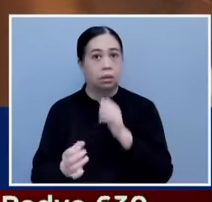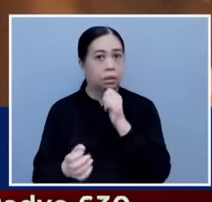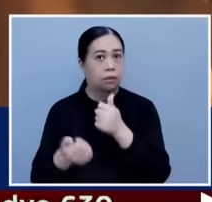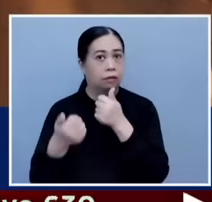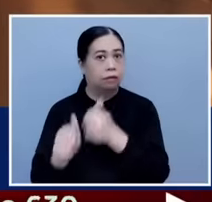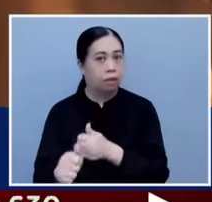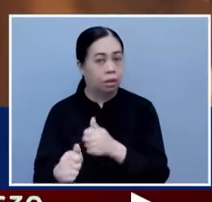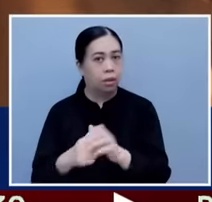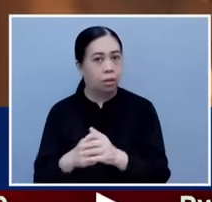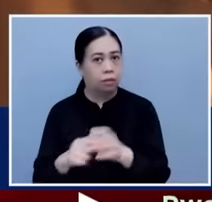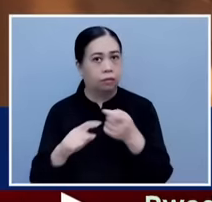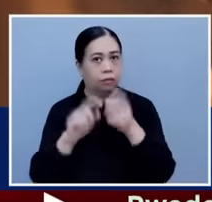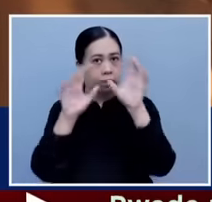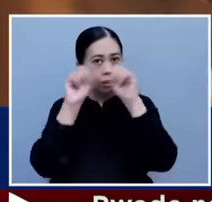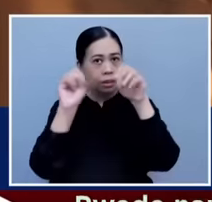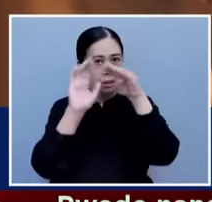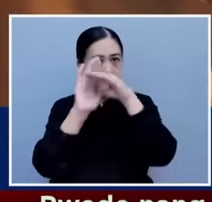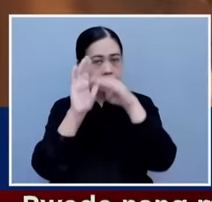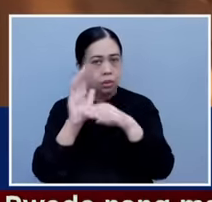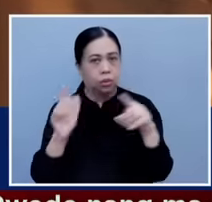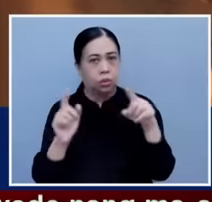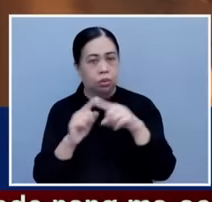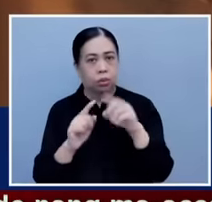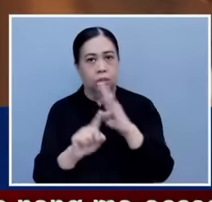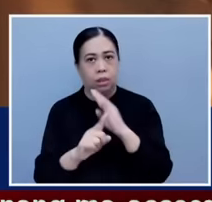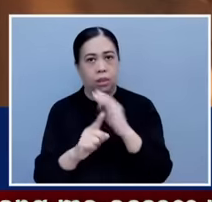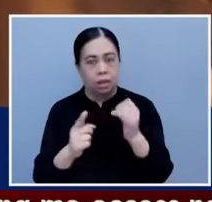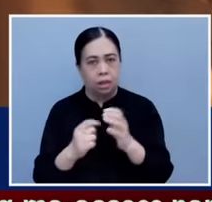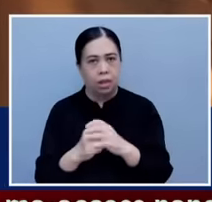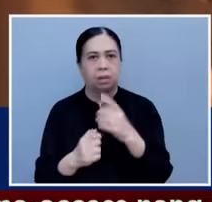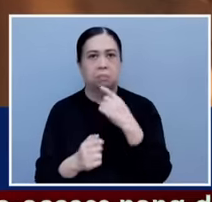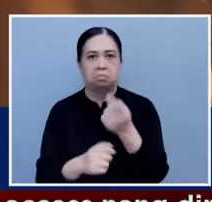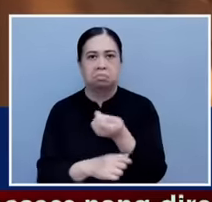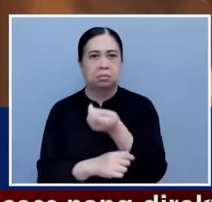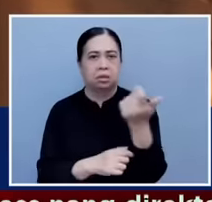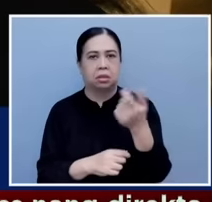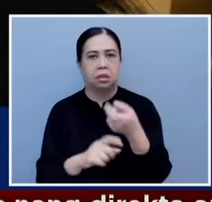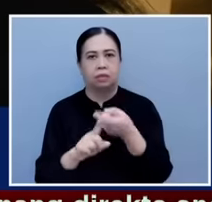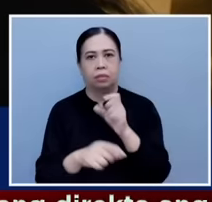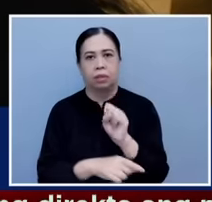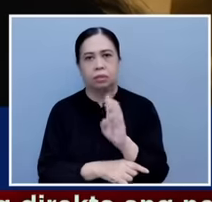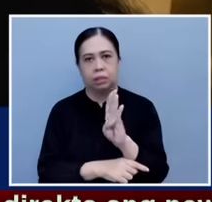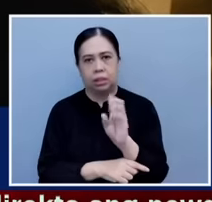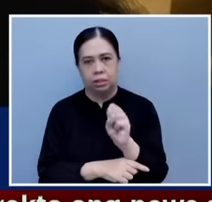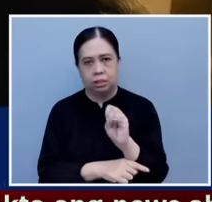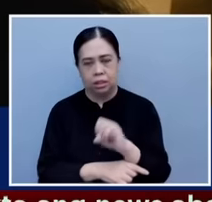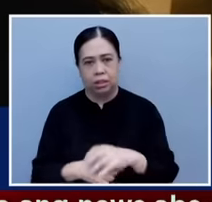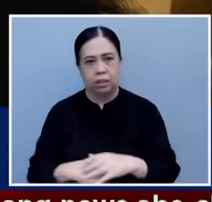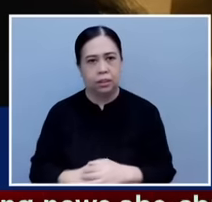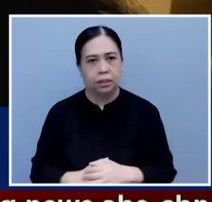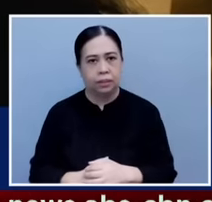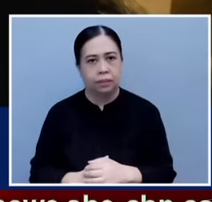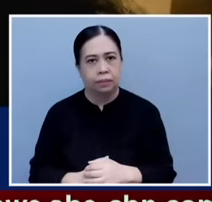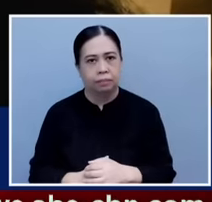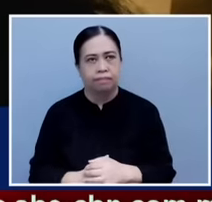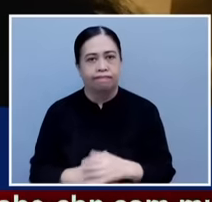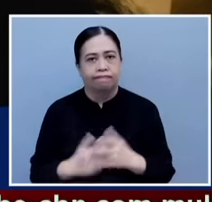mula presidente hanggang barangay kagawad ay tatanggalin umano sa SBSI. Hindi po yung pabor sa amin